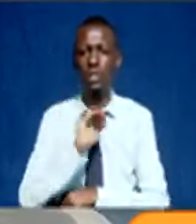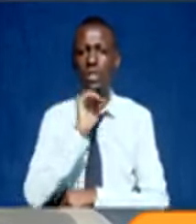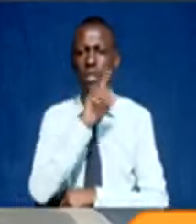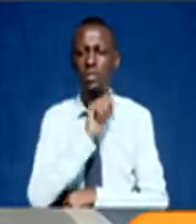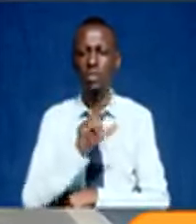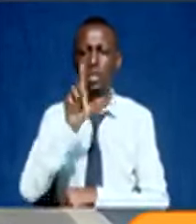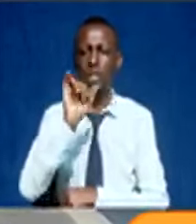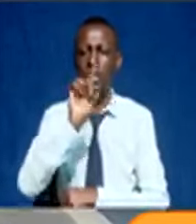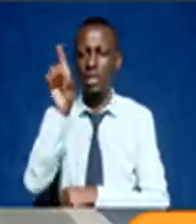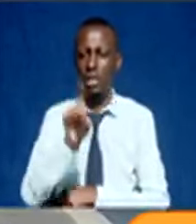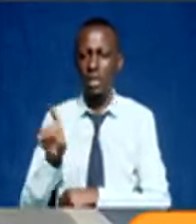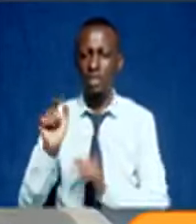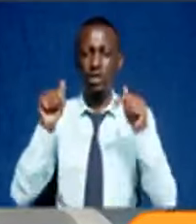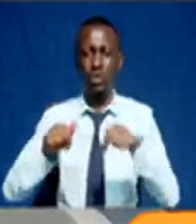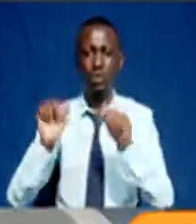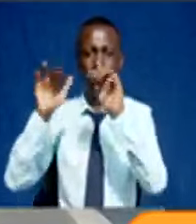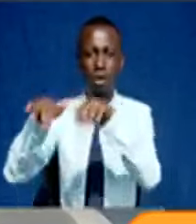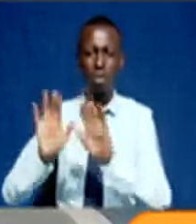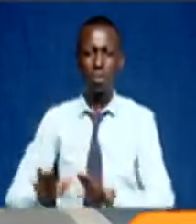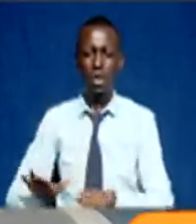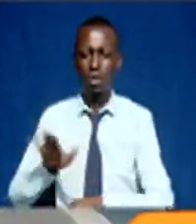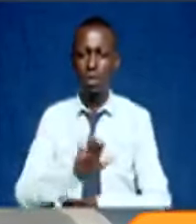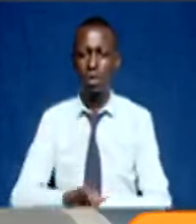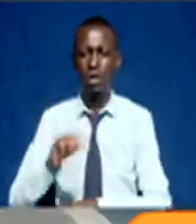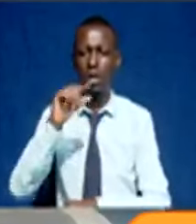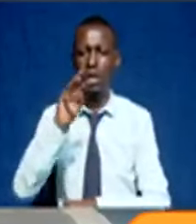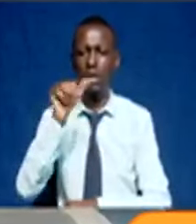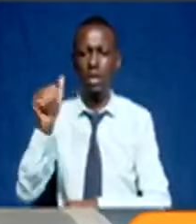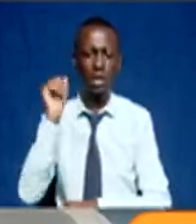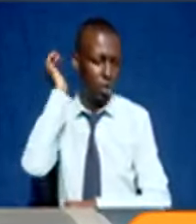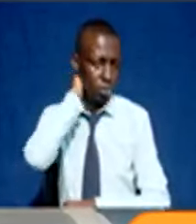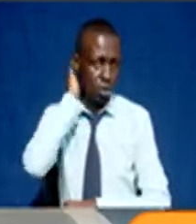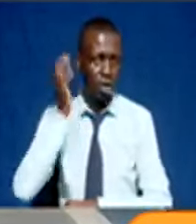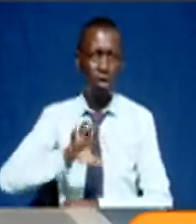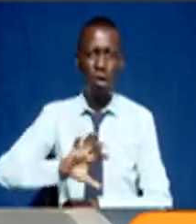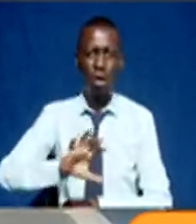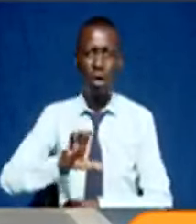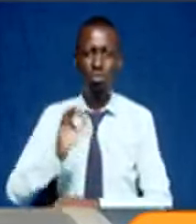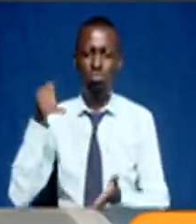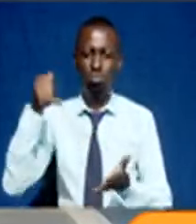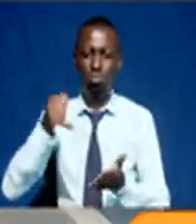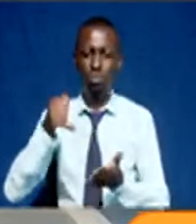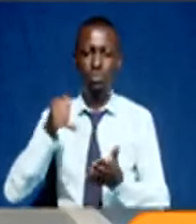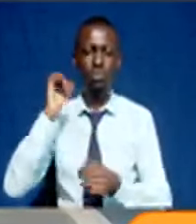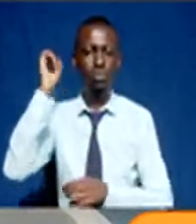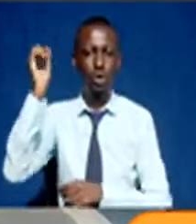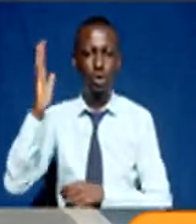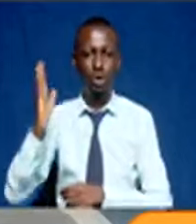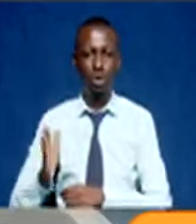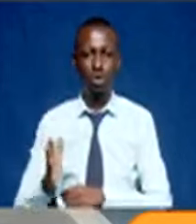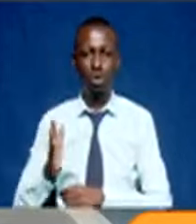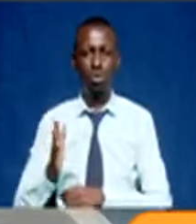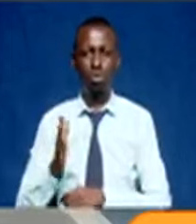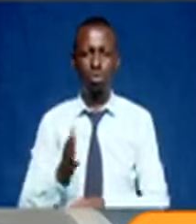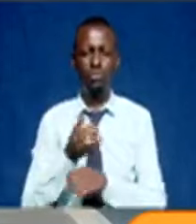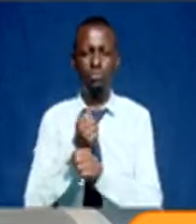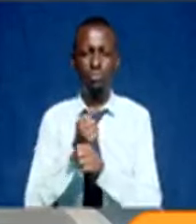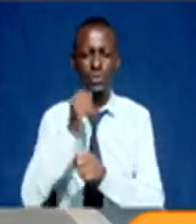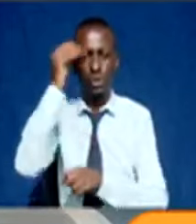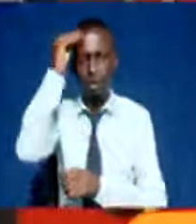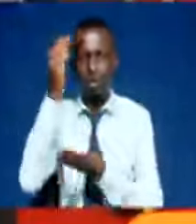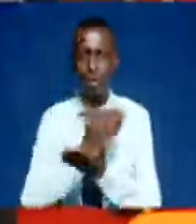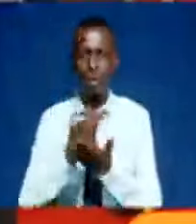Wanyoike, amezikwa hii leo katika eneo la Gatanga, kaunti ya Murang'a, kwenye hafla iliyohudhuriwa na viongozi wa kisiasa, washikadau katika sekta ya